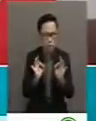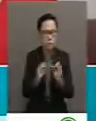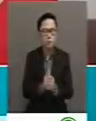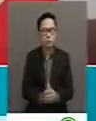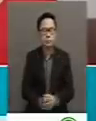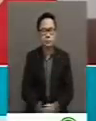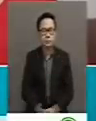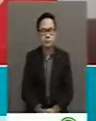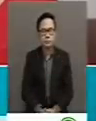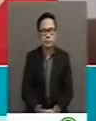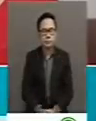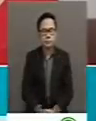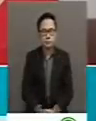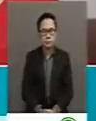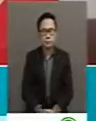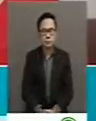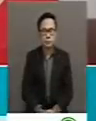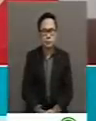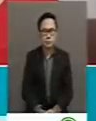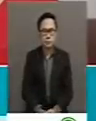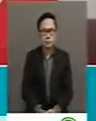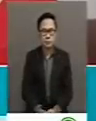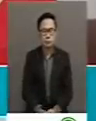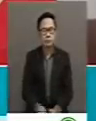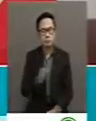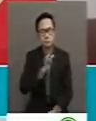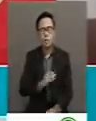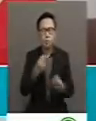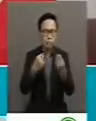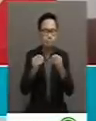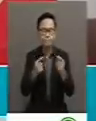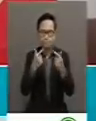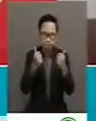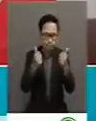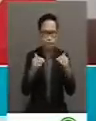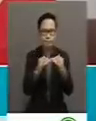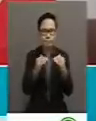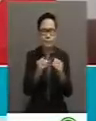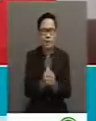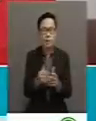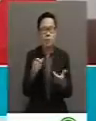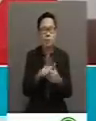พอใจนะคะ ก็พอใจกันทุกฝ่ายนะคะสำหรับประชาชนที่ได้รับผลกระทบค่ะ